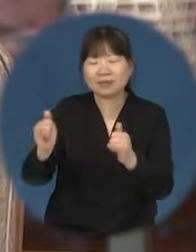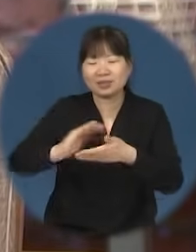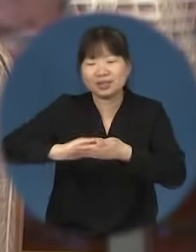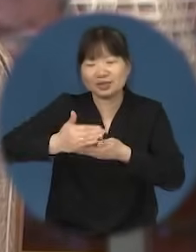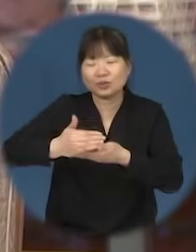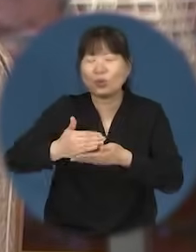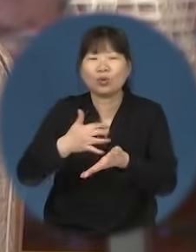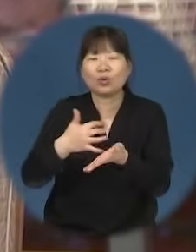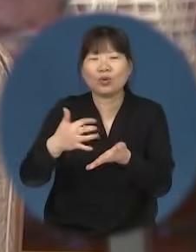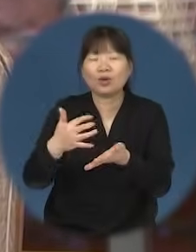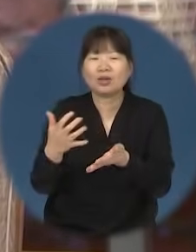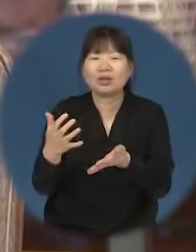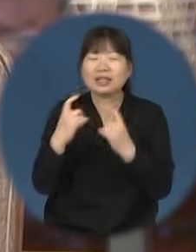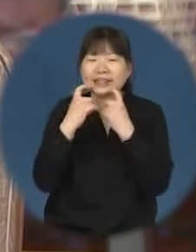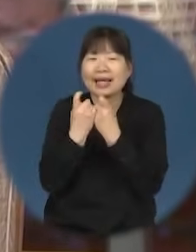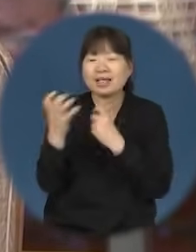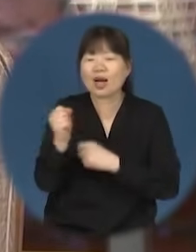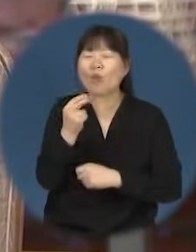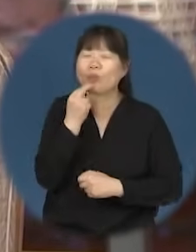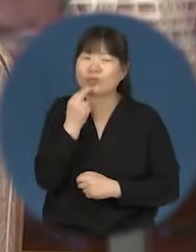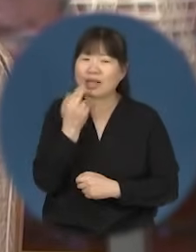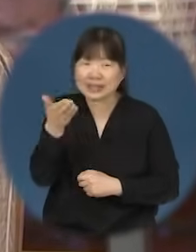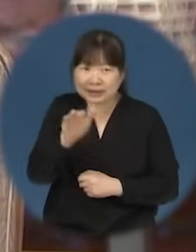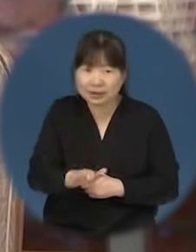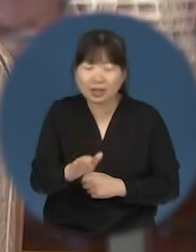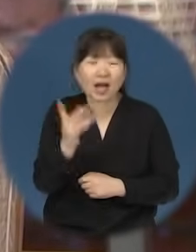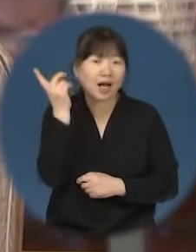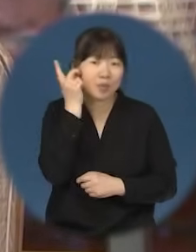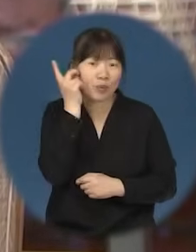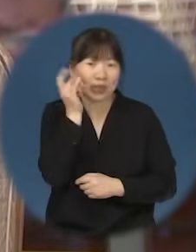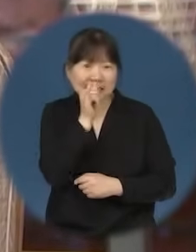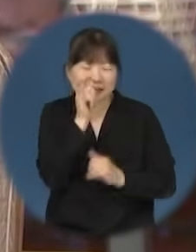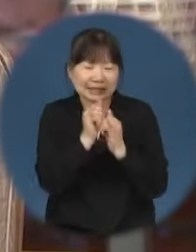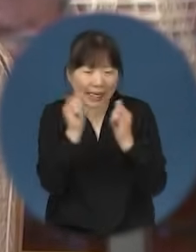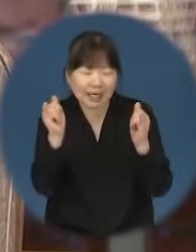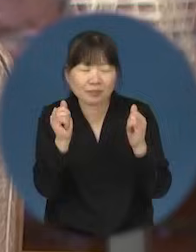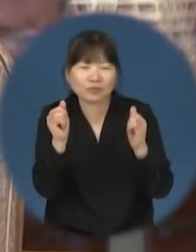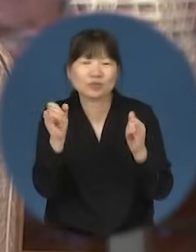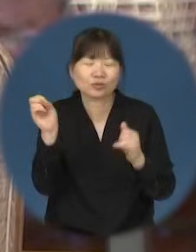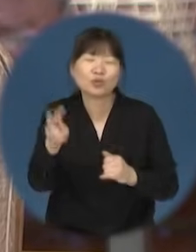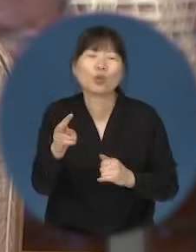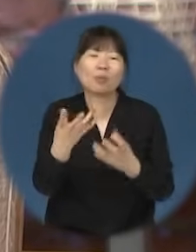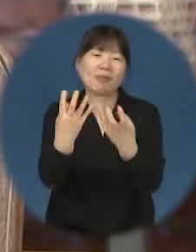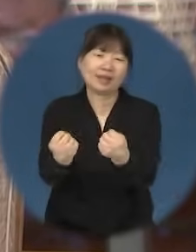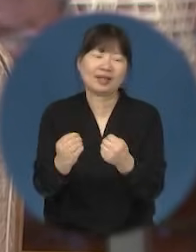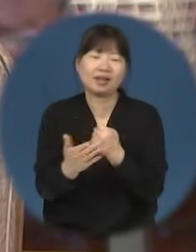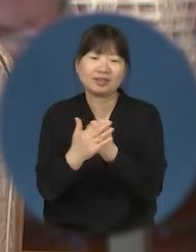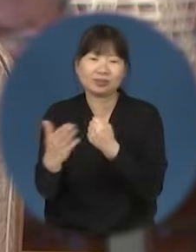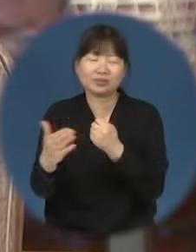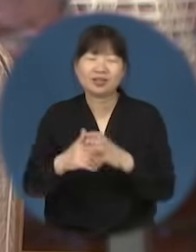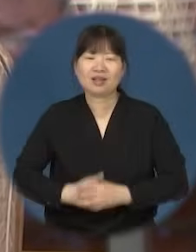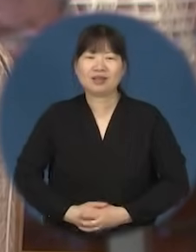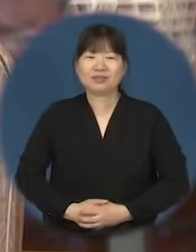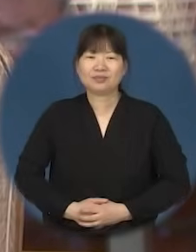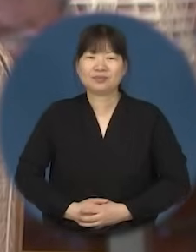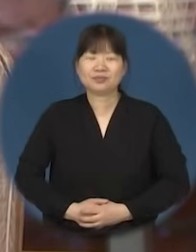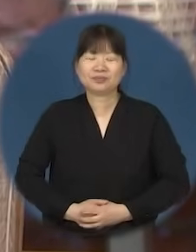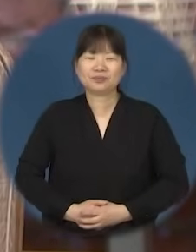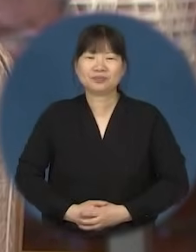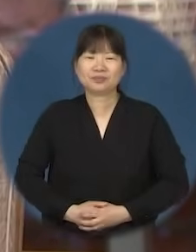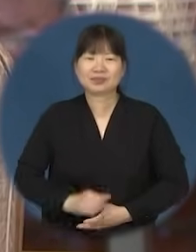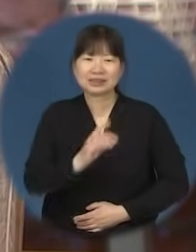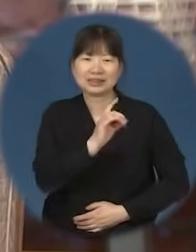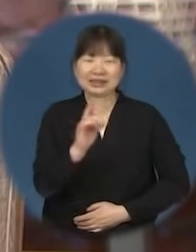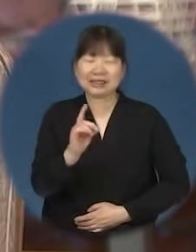합니다. 그래요. 그런 사람이라도 핸드폰이 있는 사람이 있죠. 많이 있거든요. 예, 예. 그런 사람들이 그런 현금,